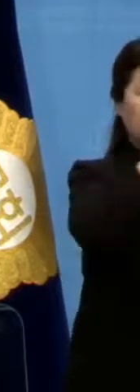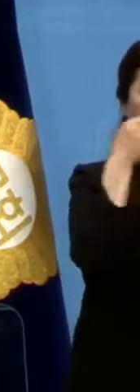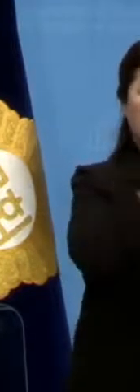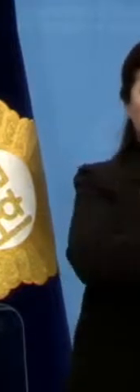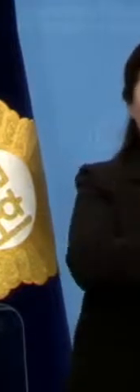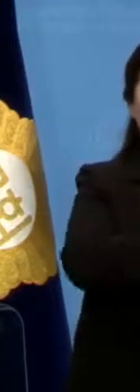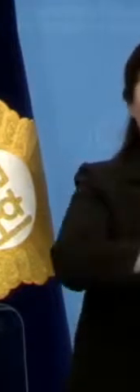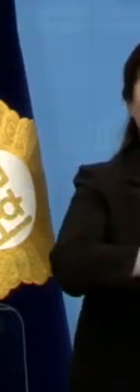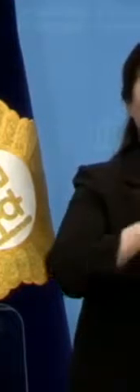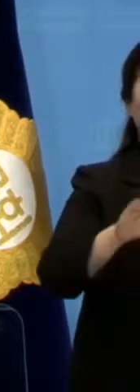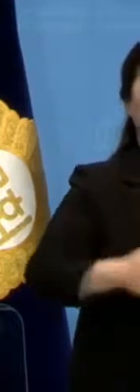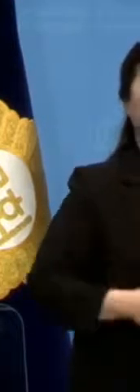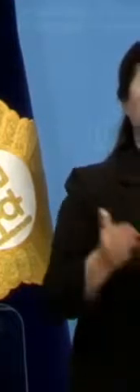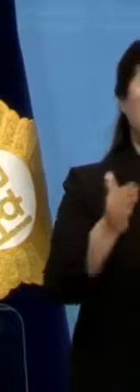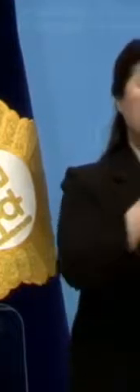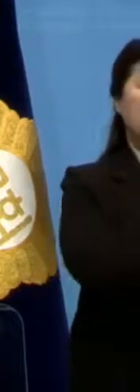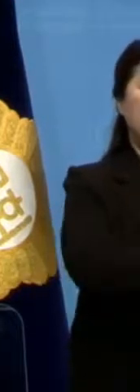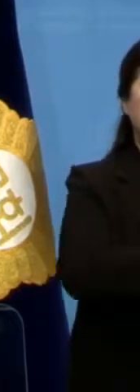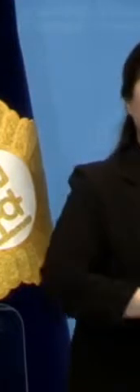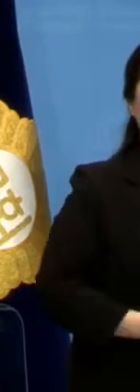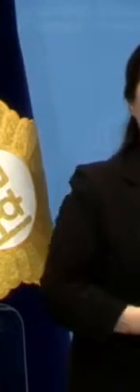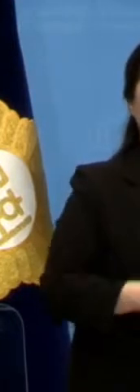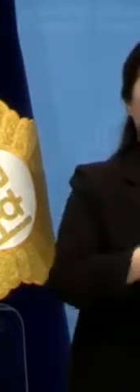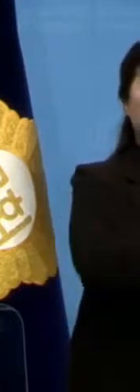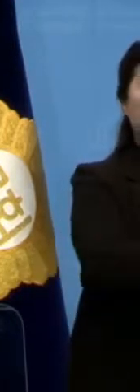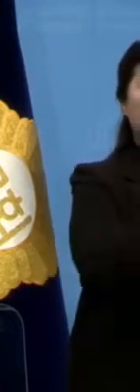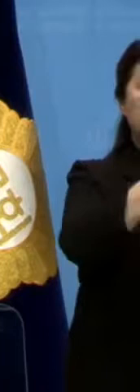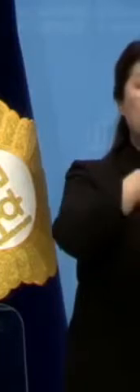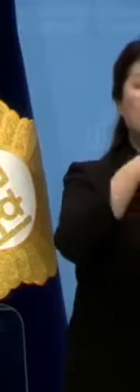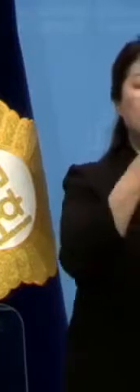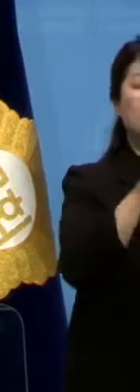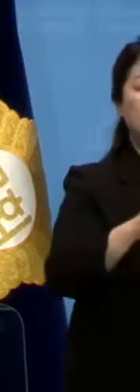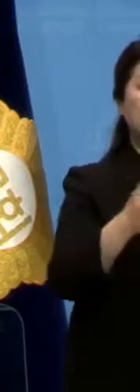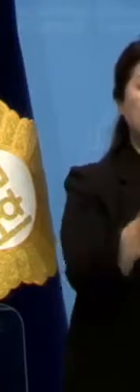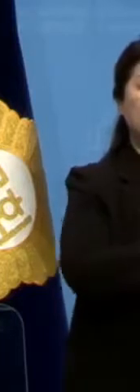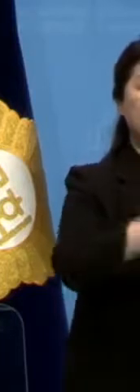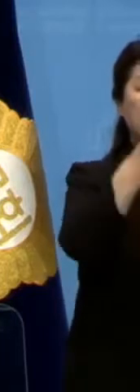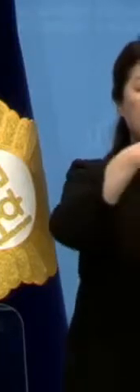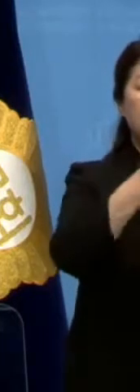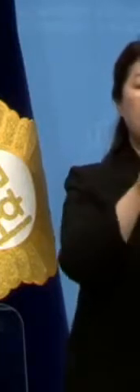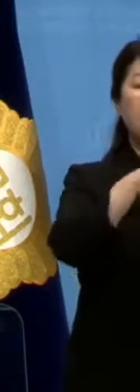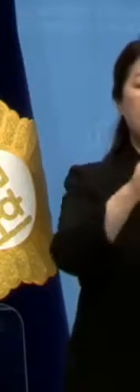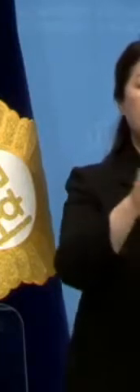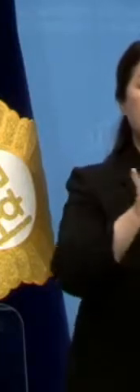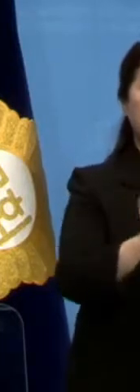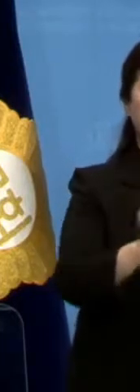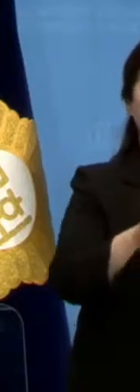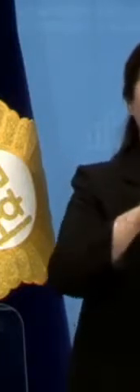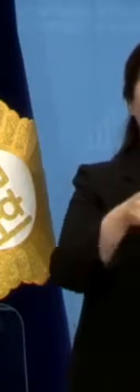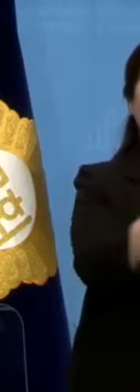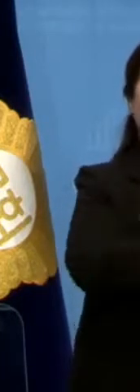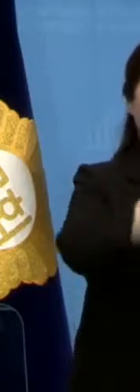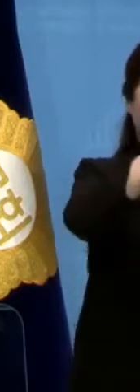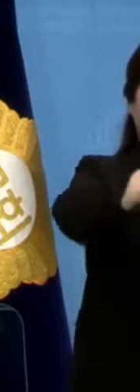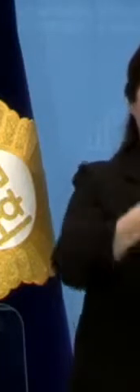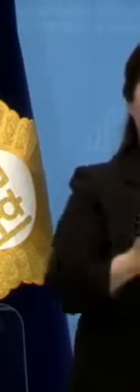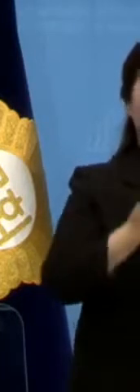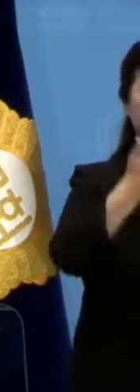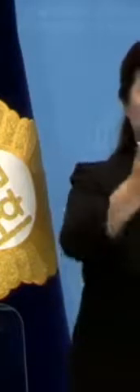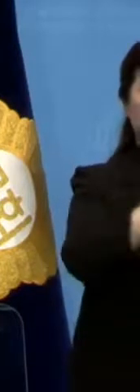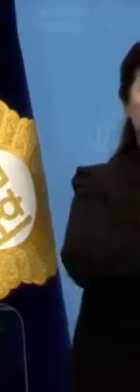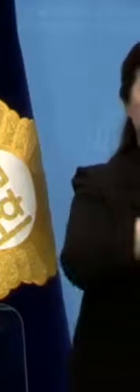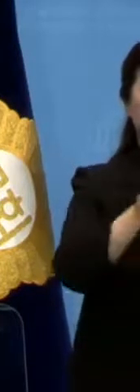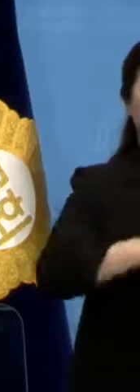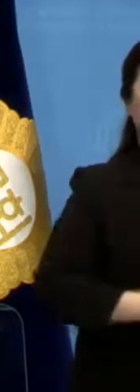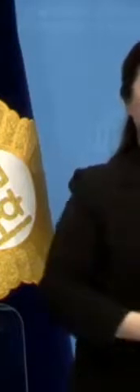감시하겠습니다. 다음으로 권성동 의원님과 이종성 의원님께서 기자회견문을 낭독해